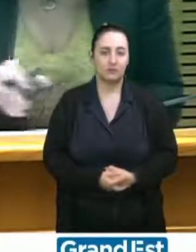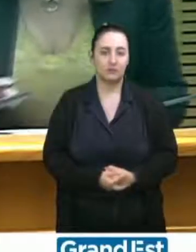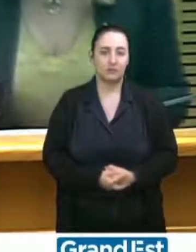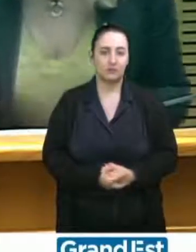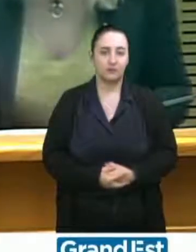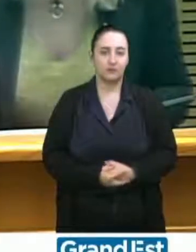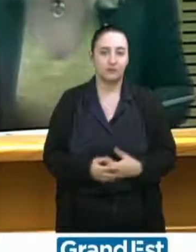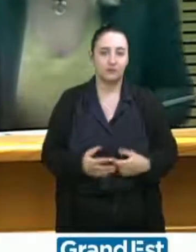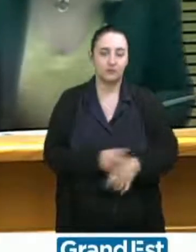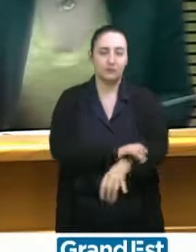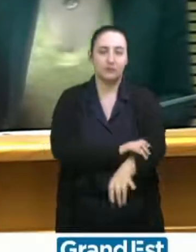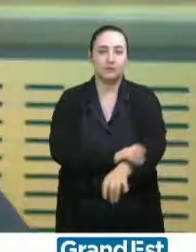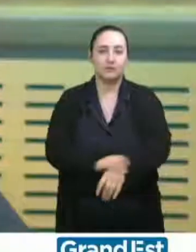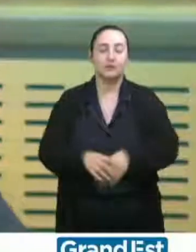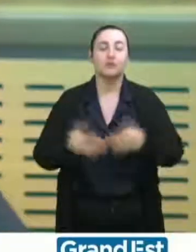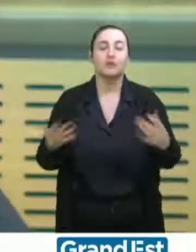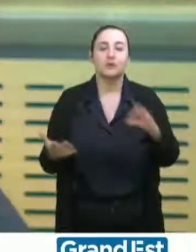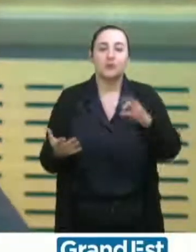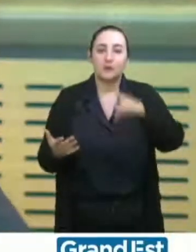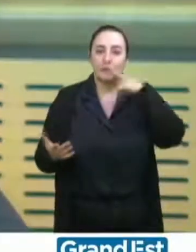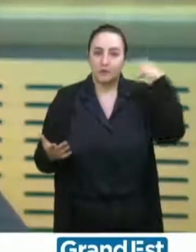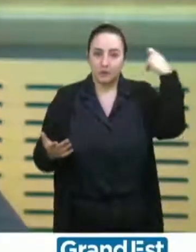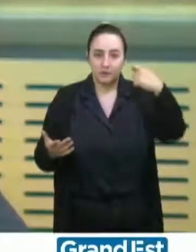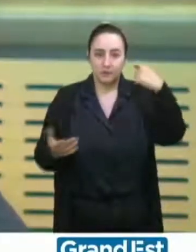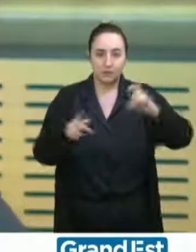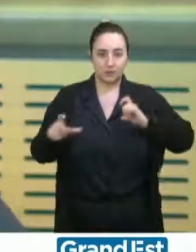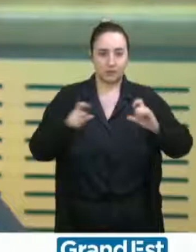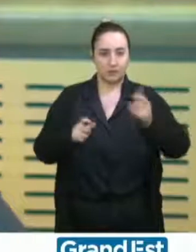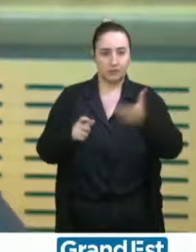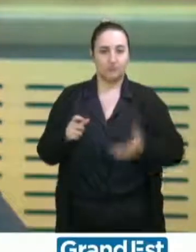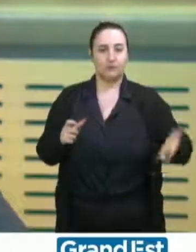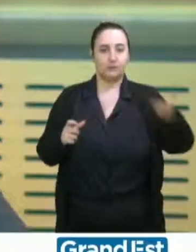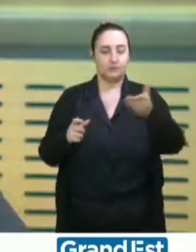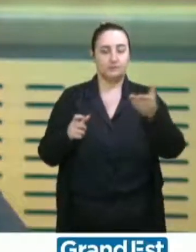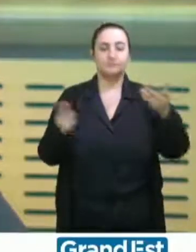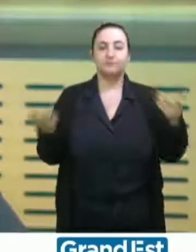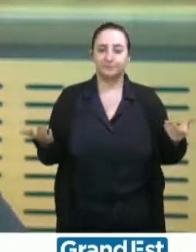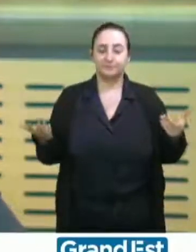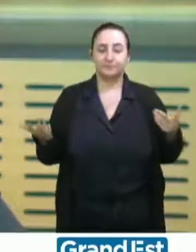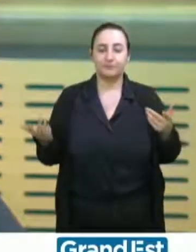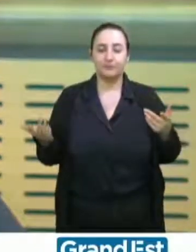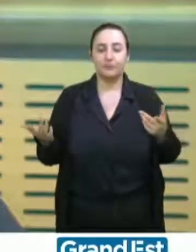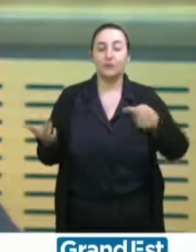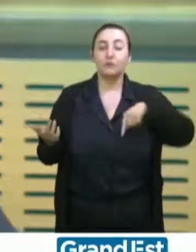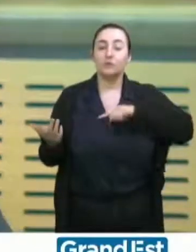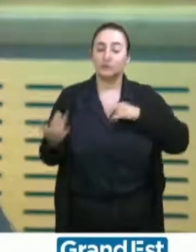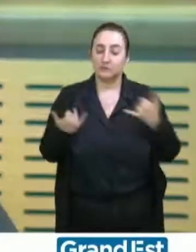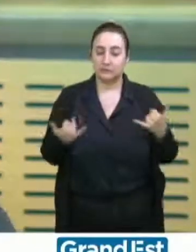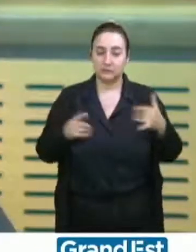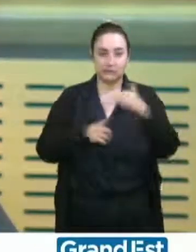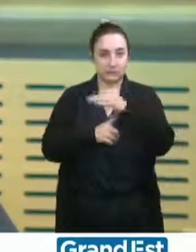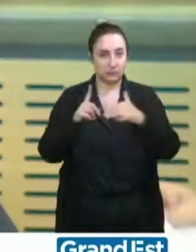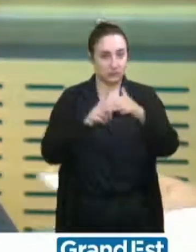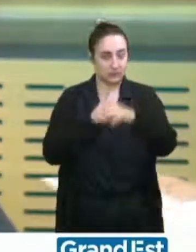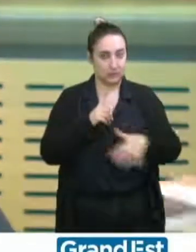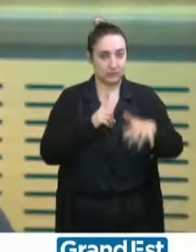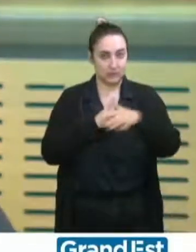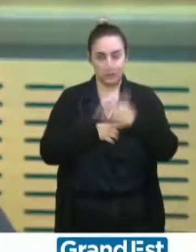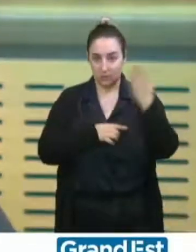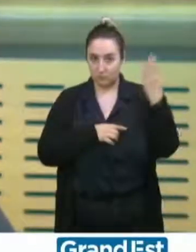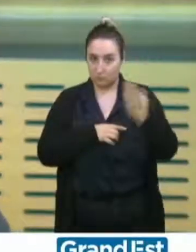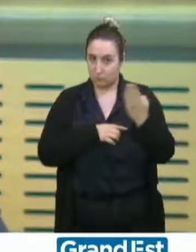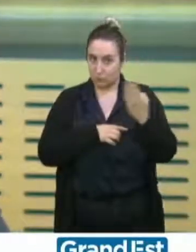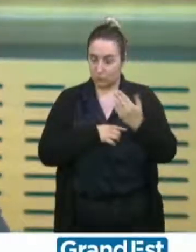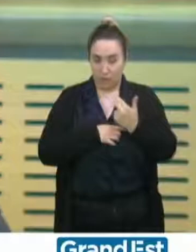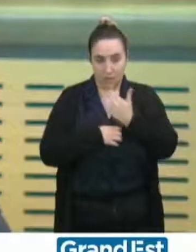oui monsieur le président chers collègues si nous ne contestons pas le besoin pour notre société d'aspirer à des modes de vie